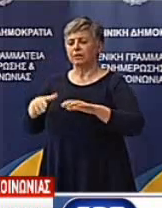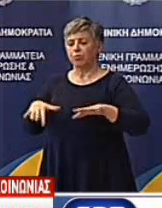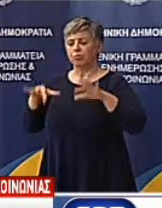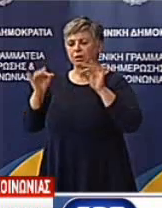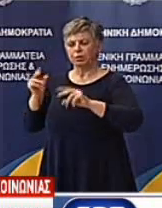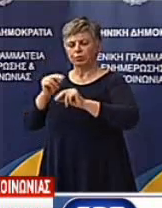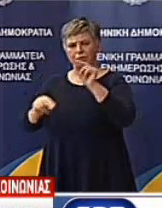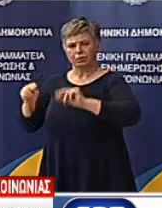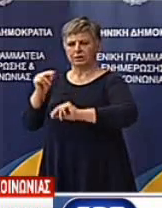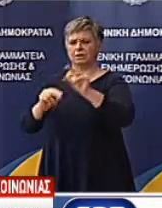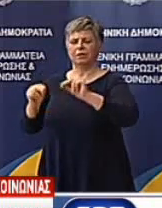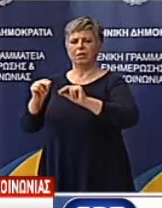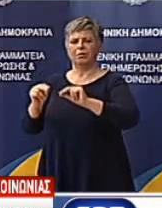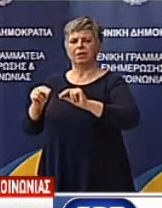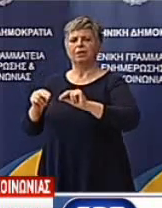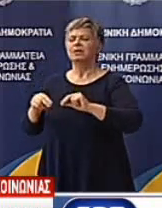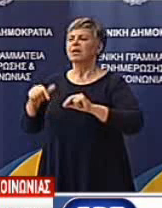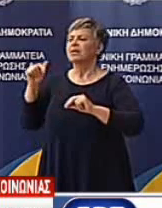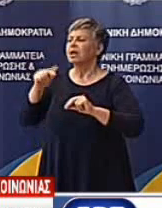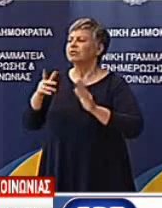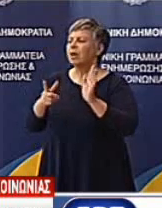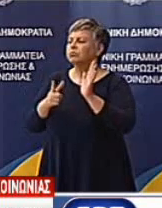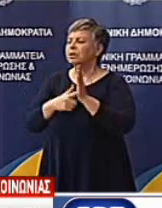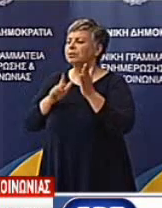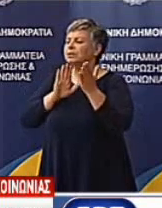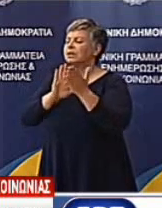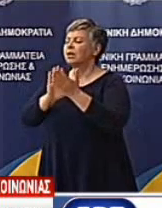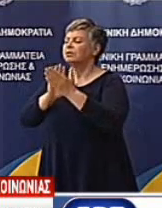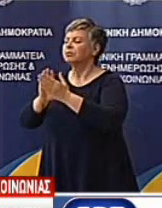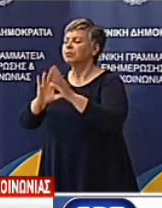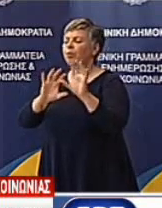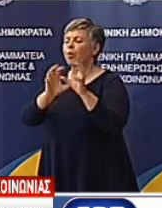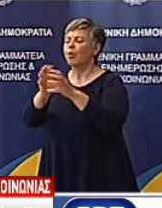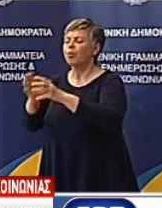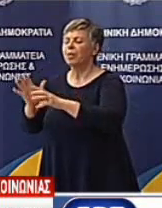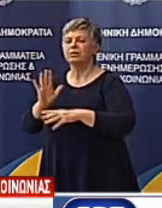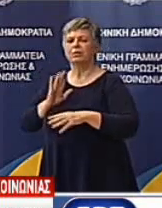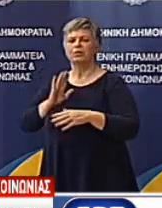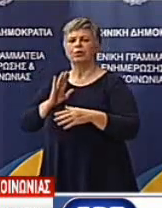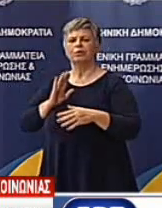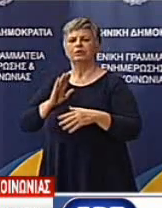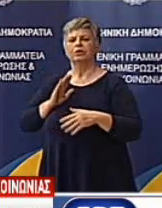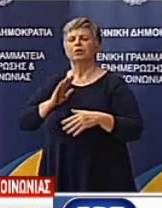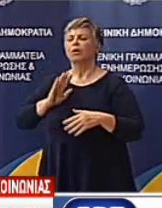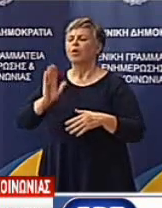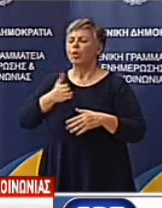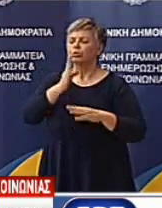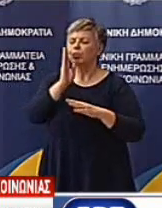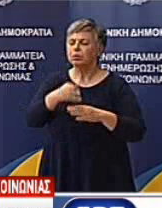και να έχουν και μια ταξική μεροληψία, αλλά και όλα αυτά τα μέτρα και